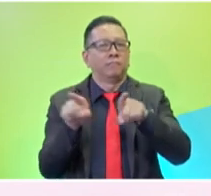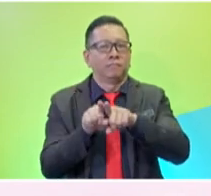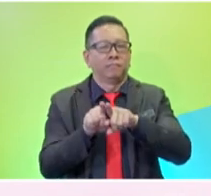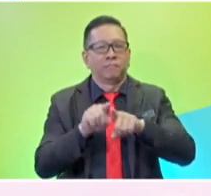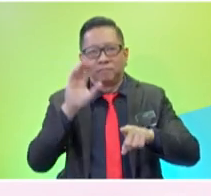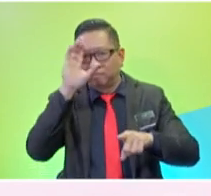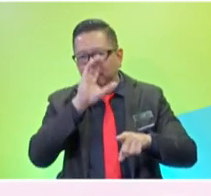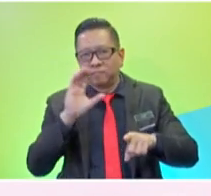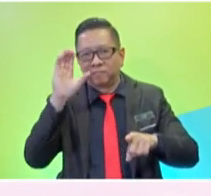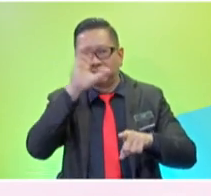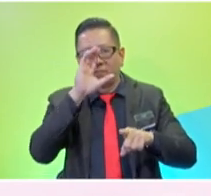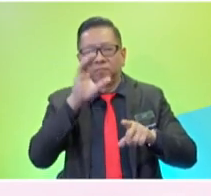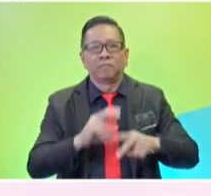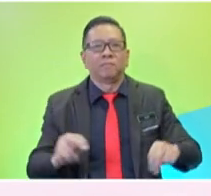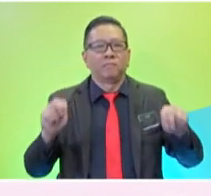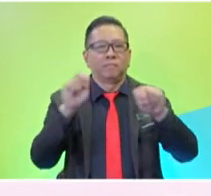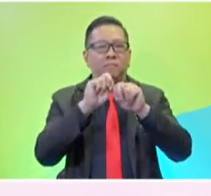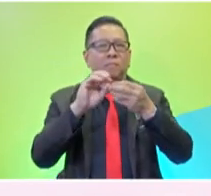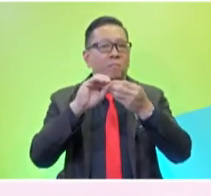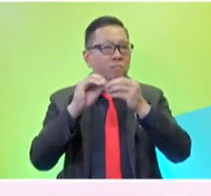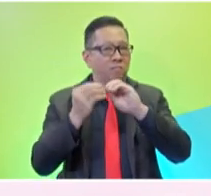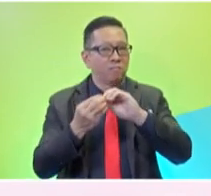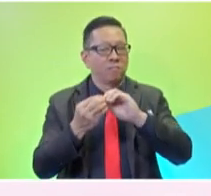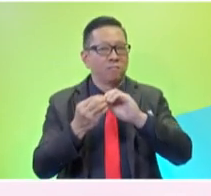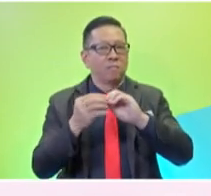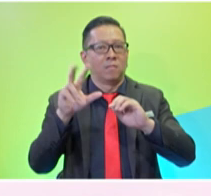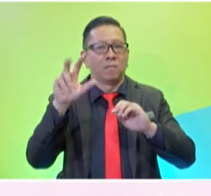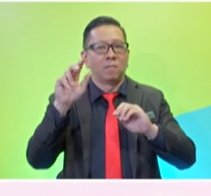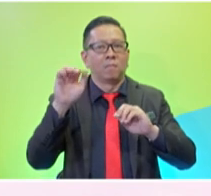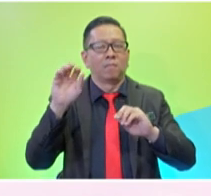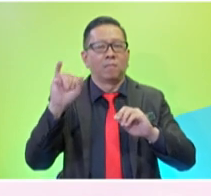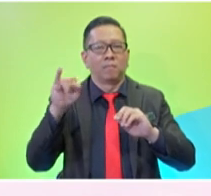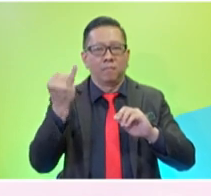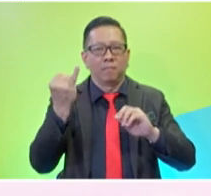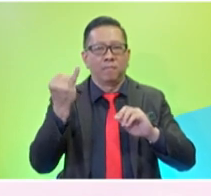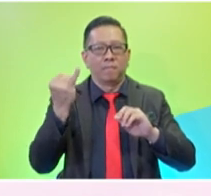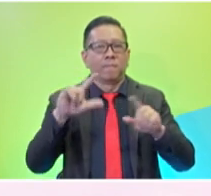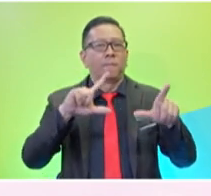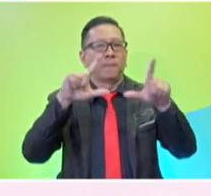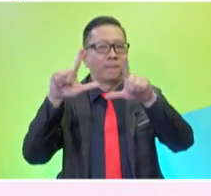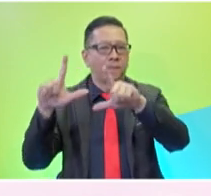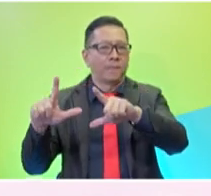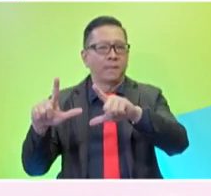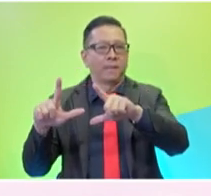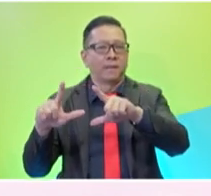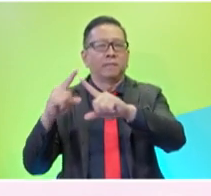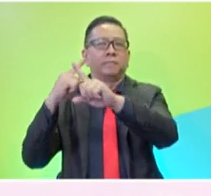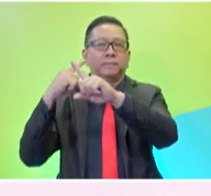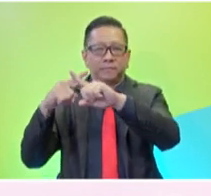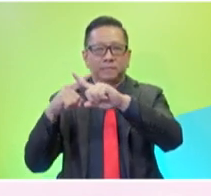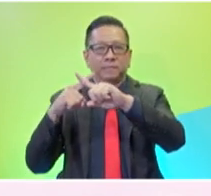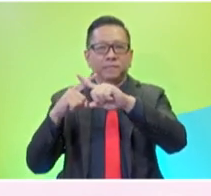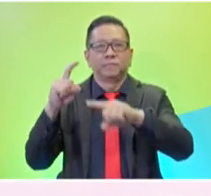mencari nilai bagi eh 30 kilo perjam maka kita bersamaan dengan saya letakkan di situ x oke